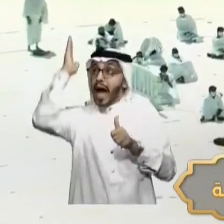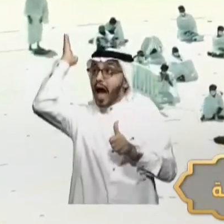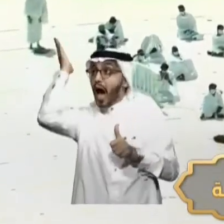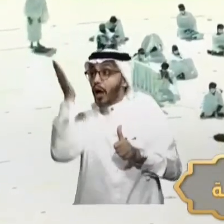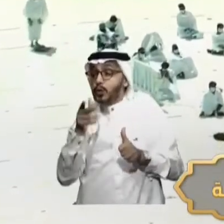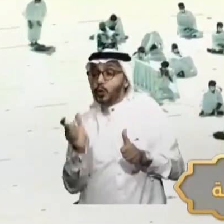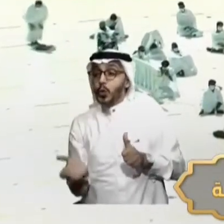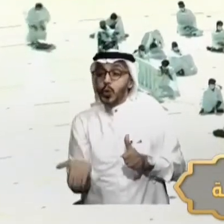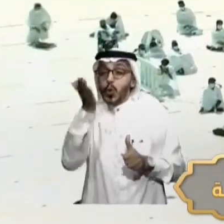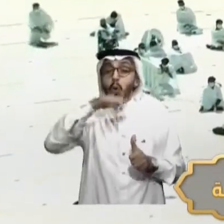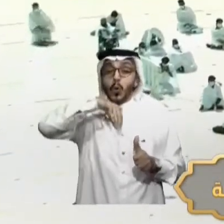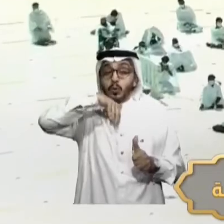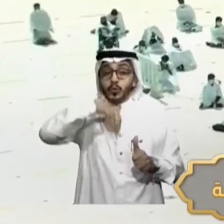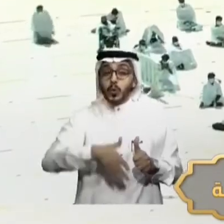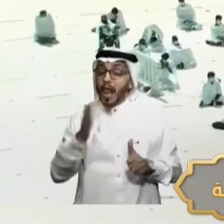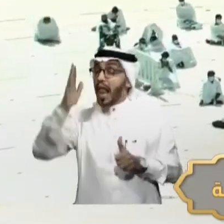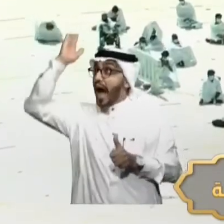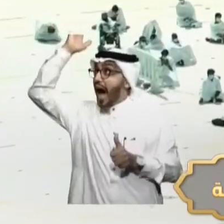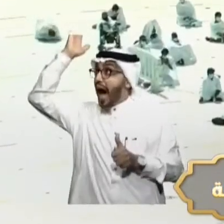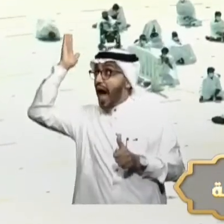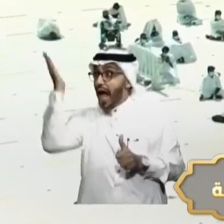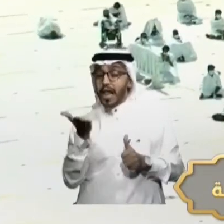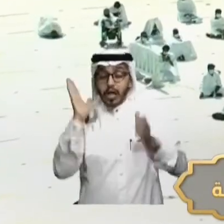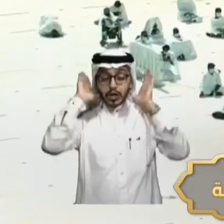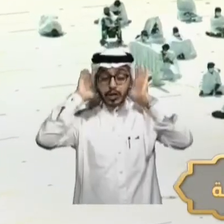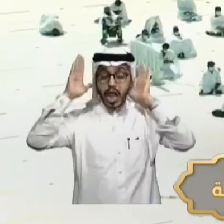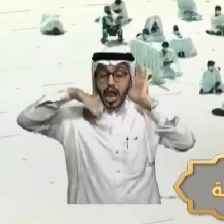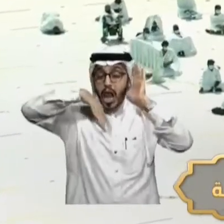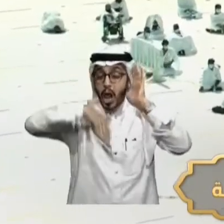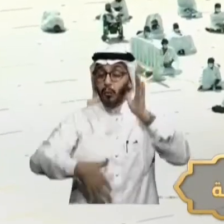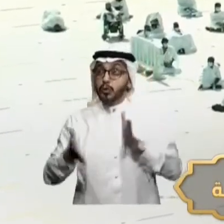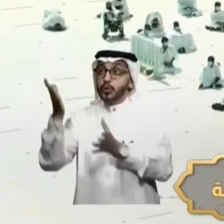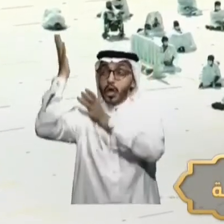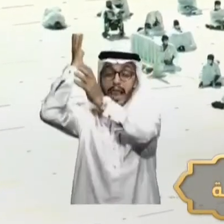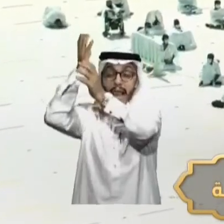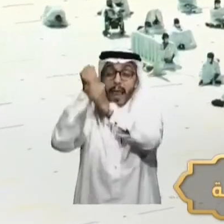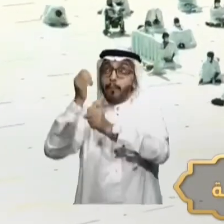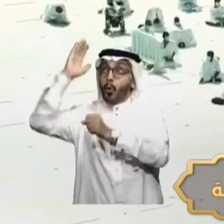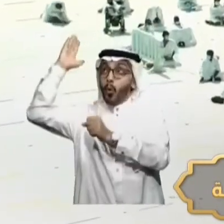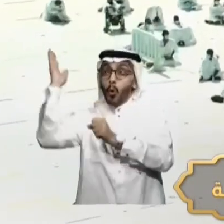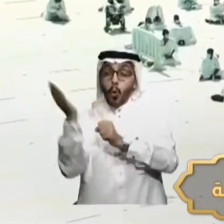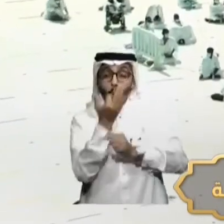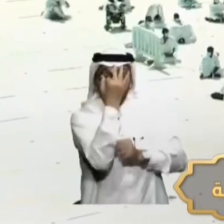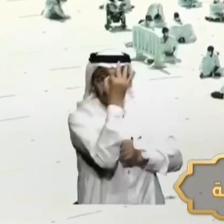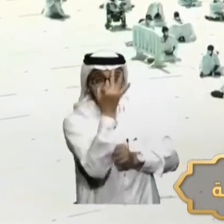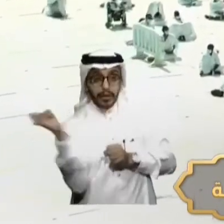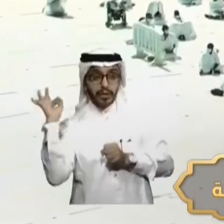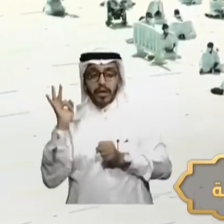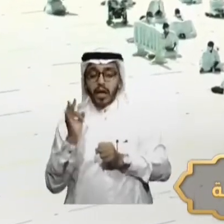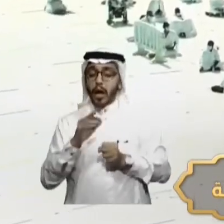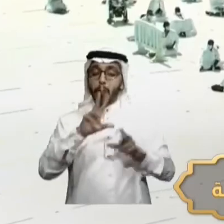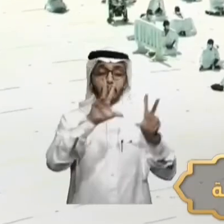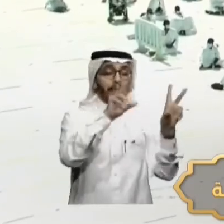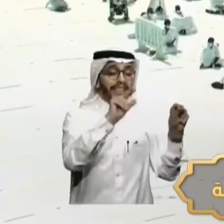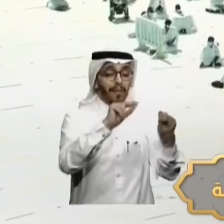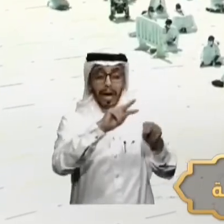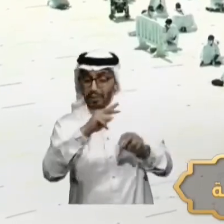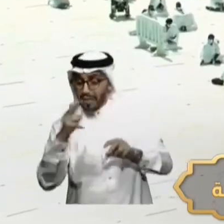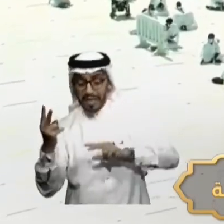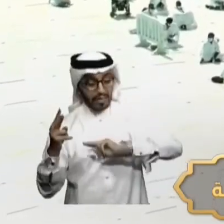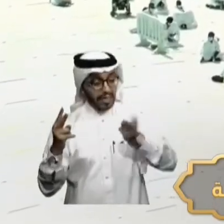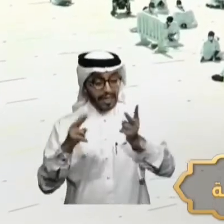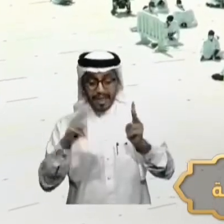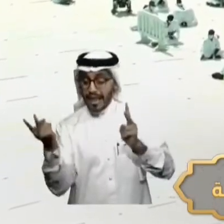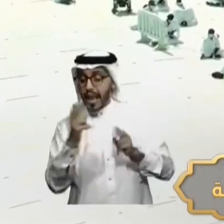الأنبياء والرسل الأطهار صلوات الله عليهم أجمعين، لا نُفرِّق